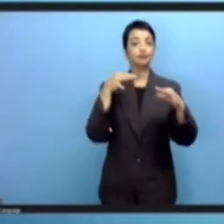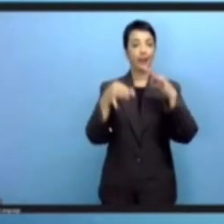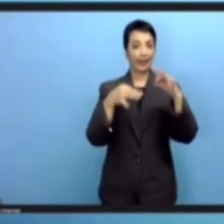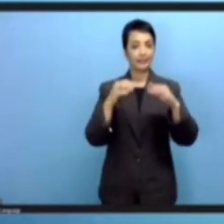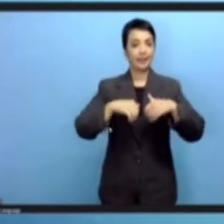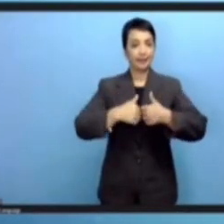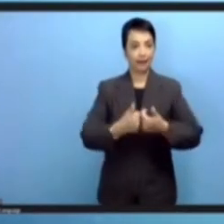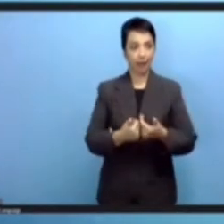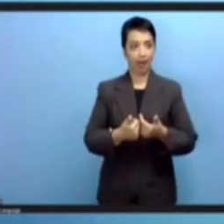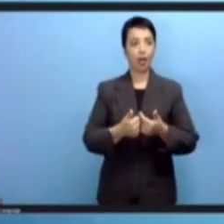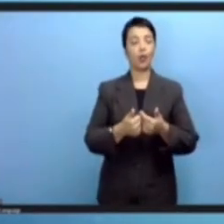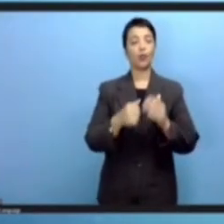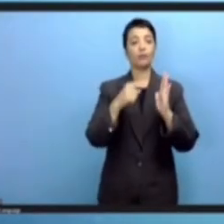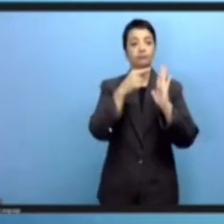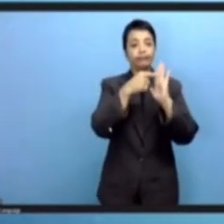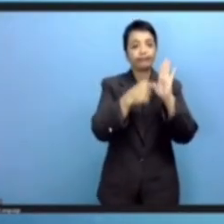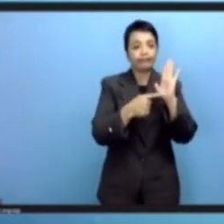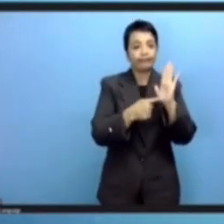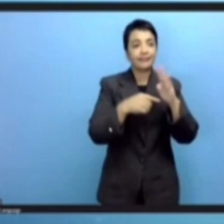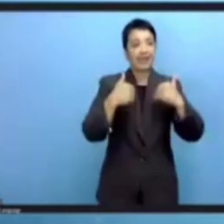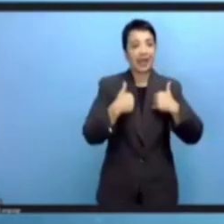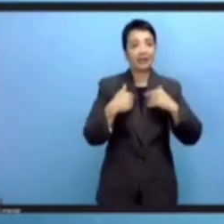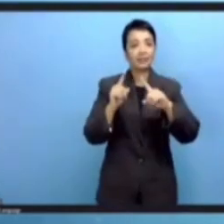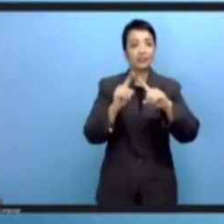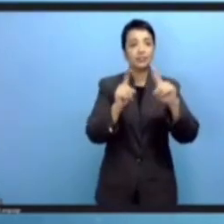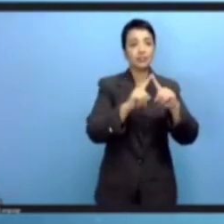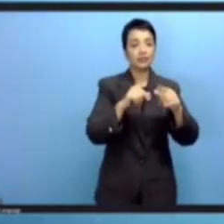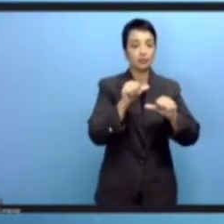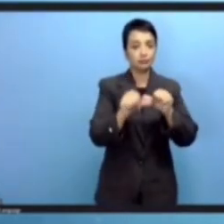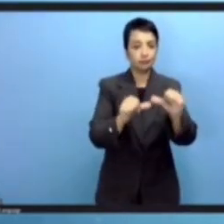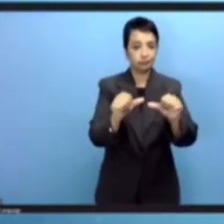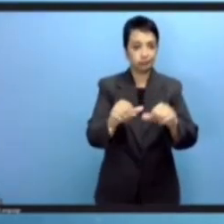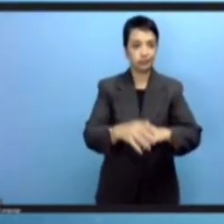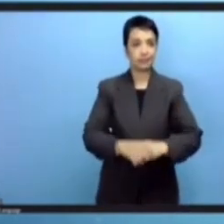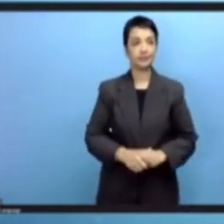Merci infiniment. Nous anticipons justement de pouvoir